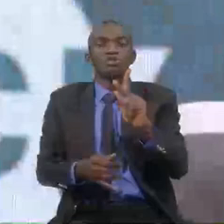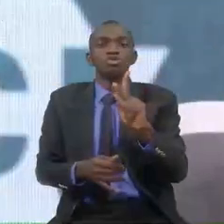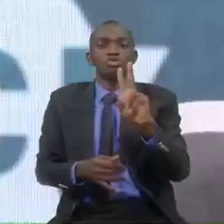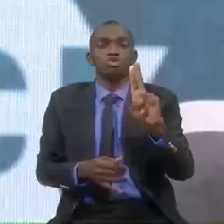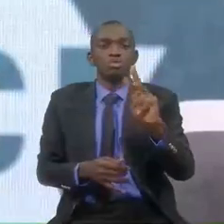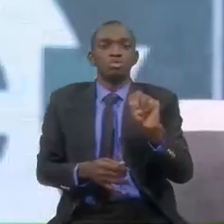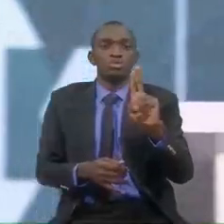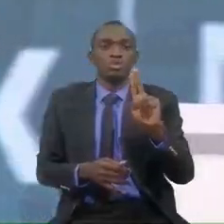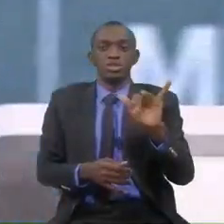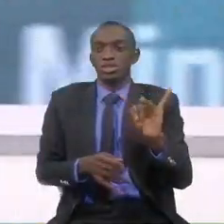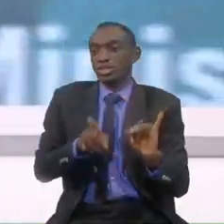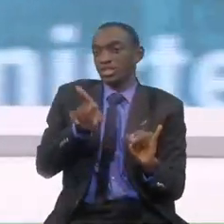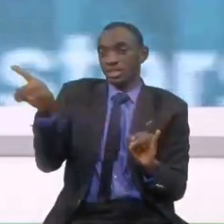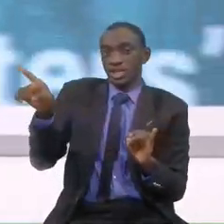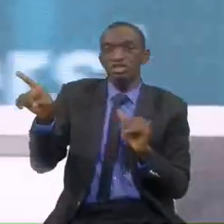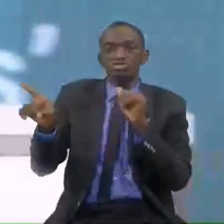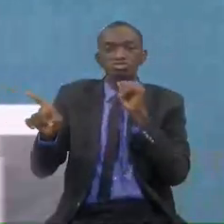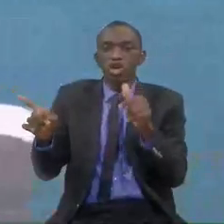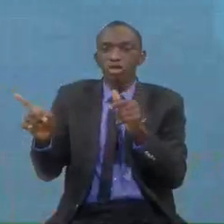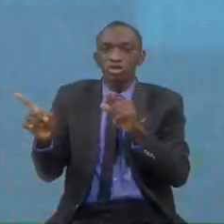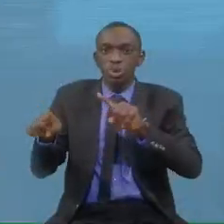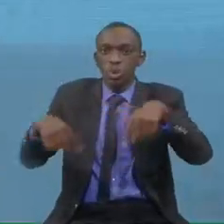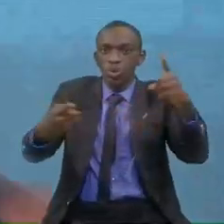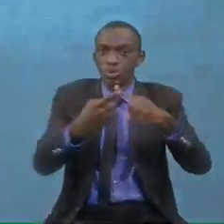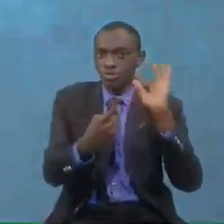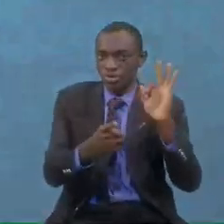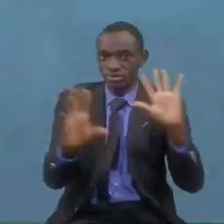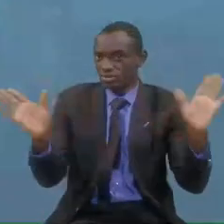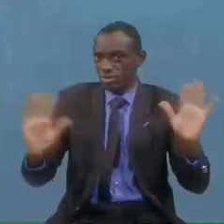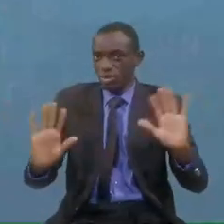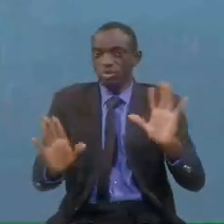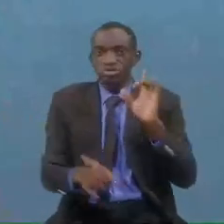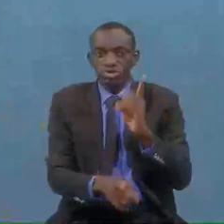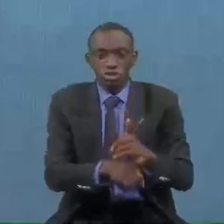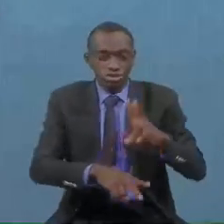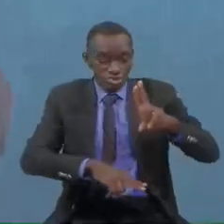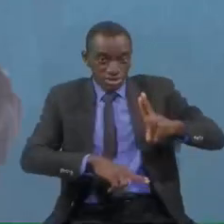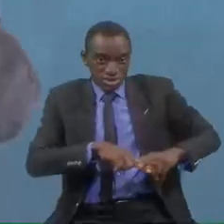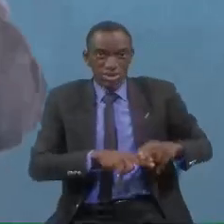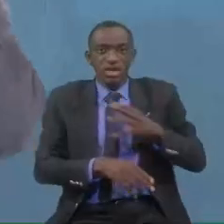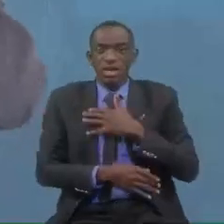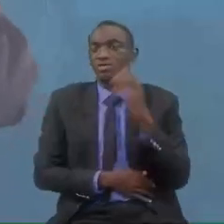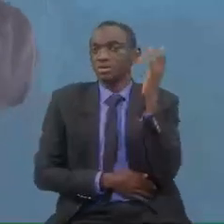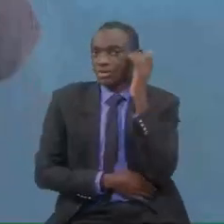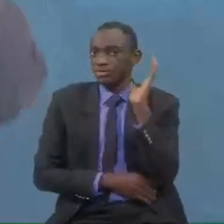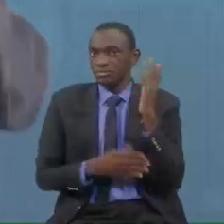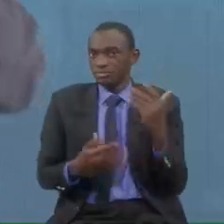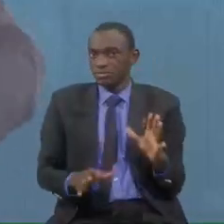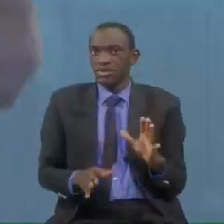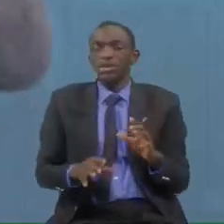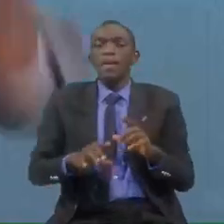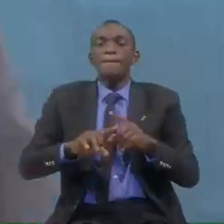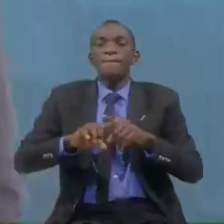pas arrivé comme prédicateur. Et le prédicateur s'est levé. Il a